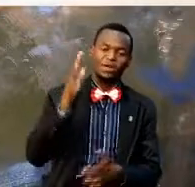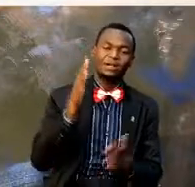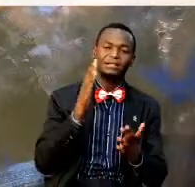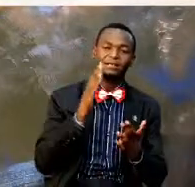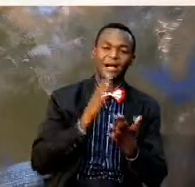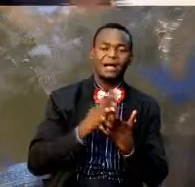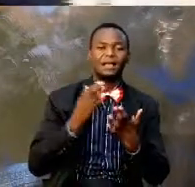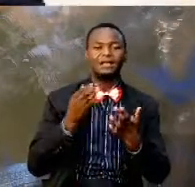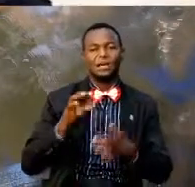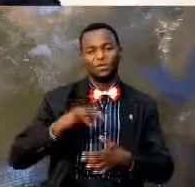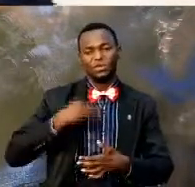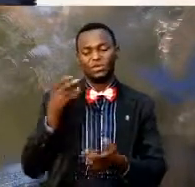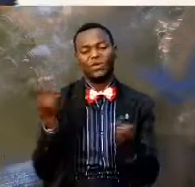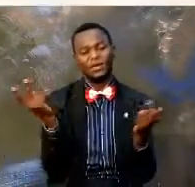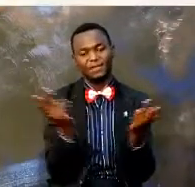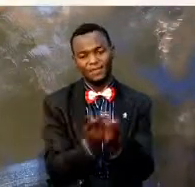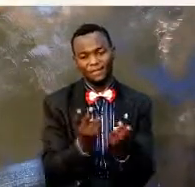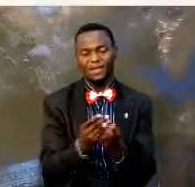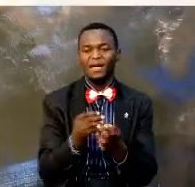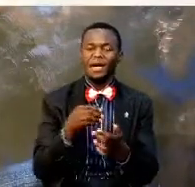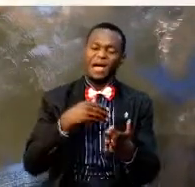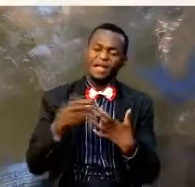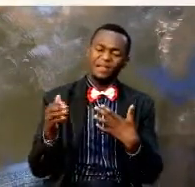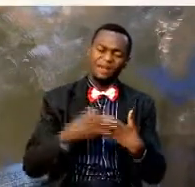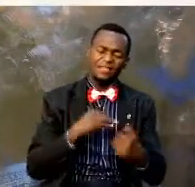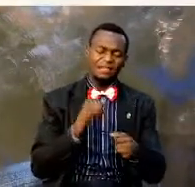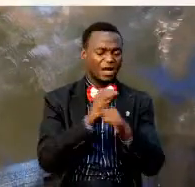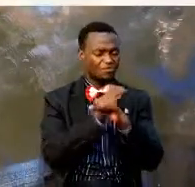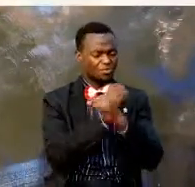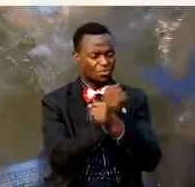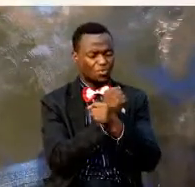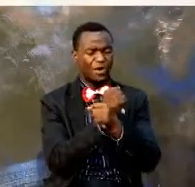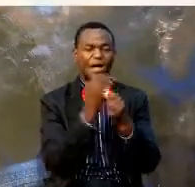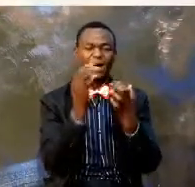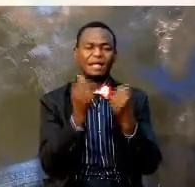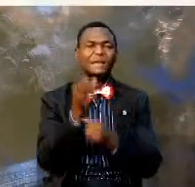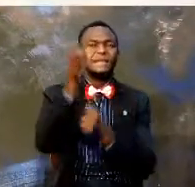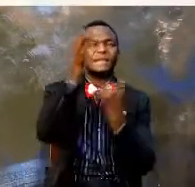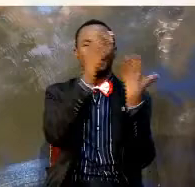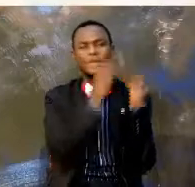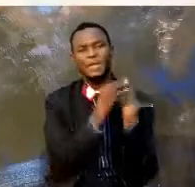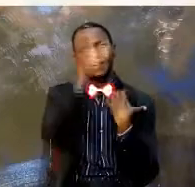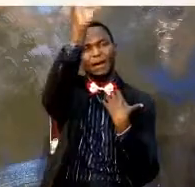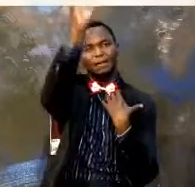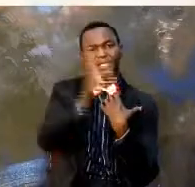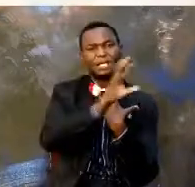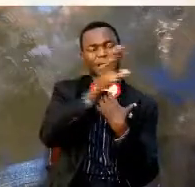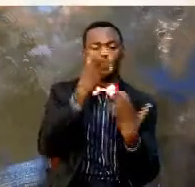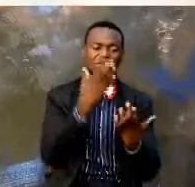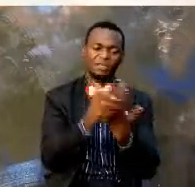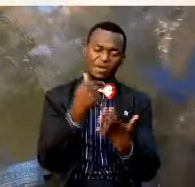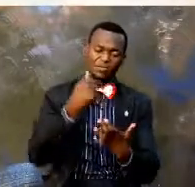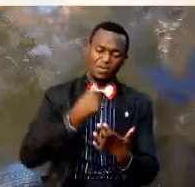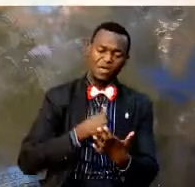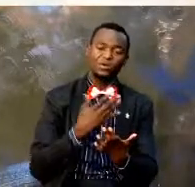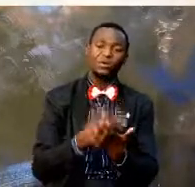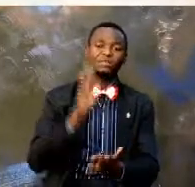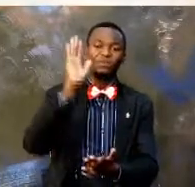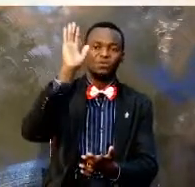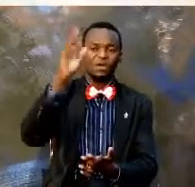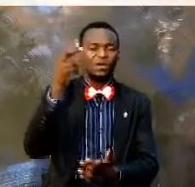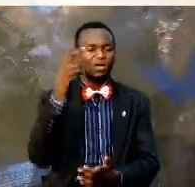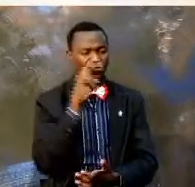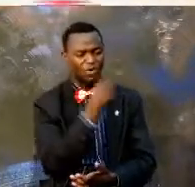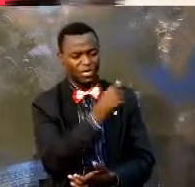ya kujidhiri kiasi hicho, anafanyika mtumwa, anabeba msalaba kwa ajili yako na kwa ajili yangu. Hili nikiona